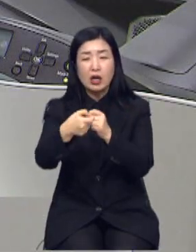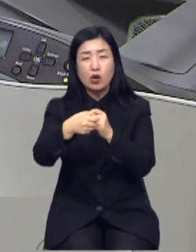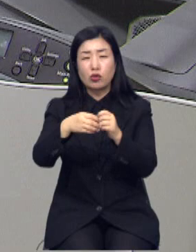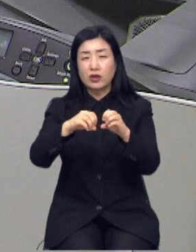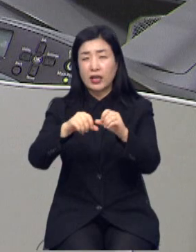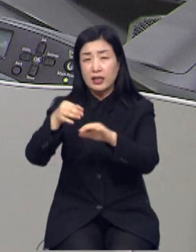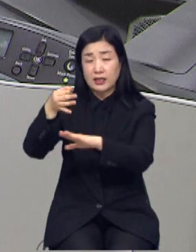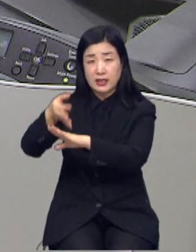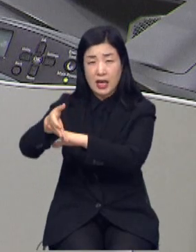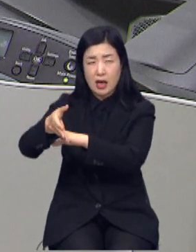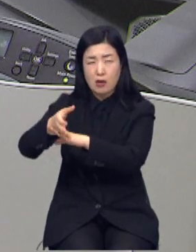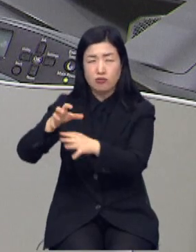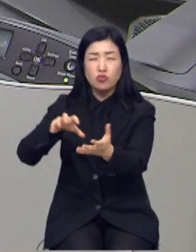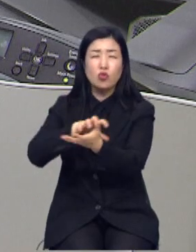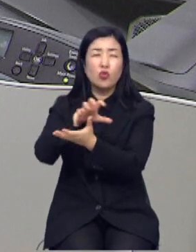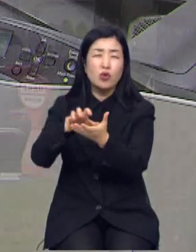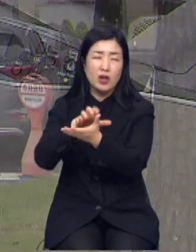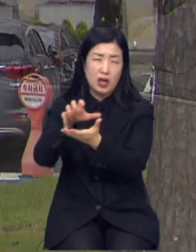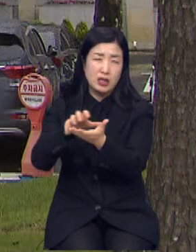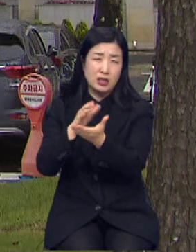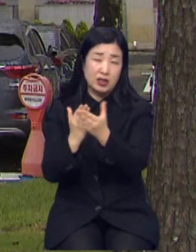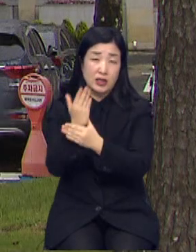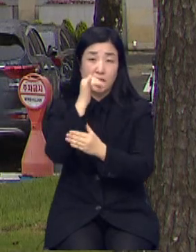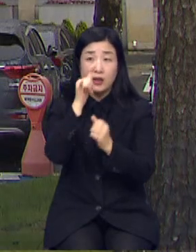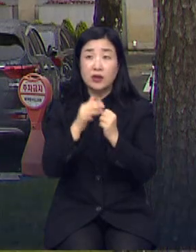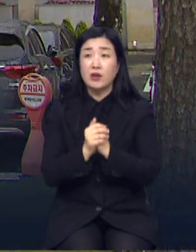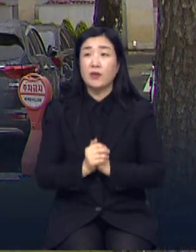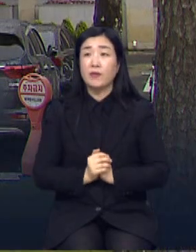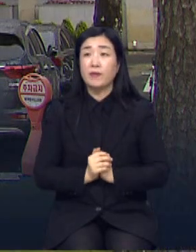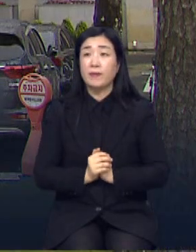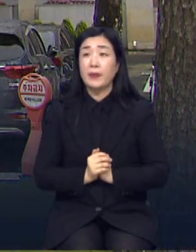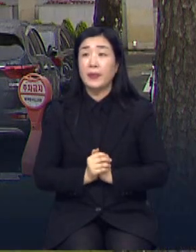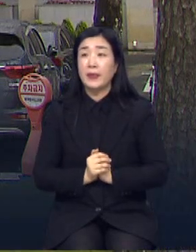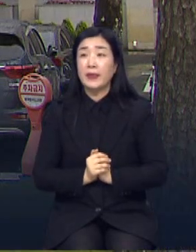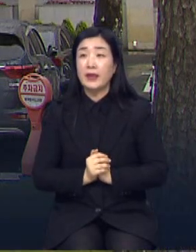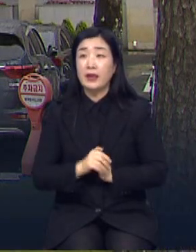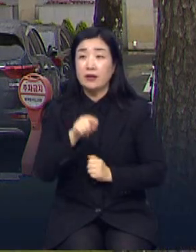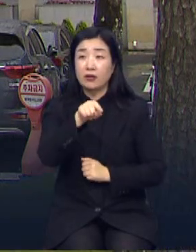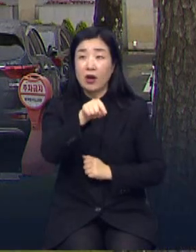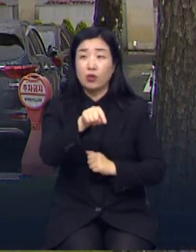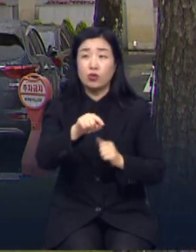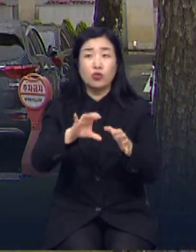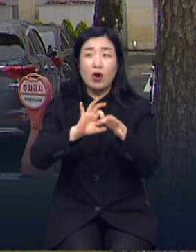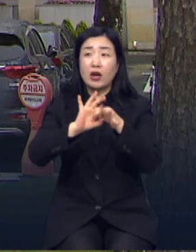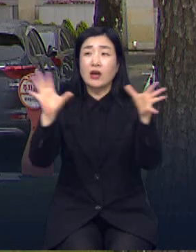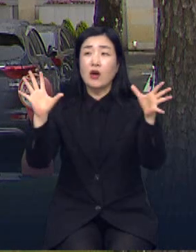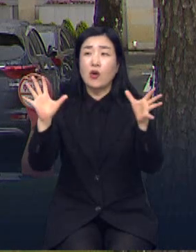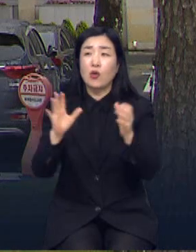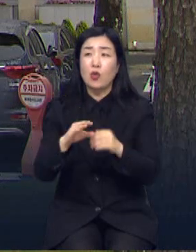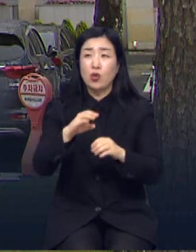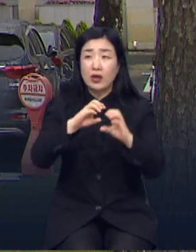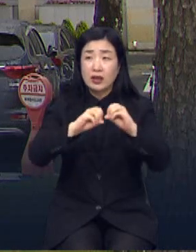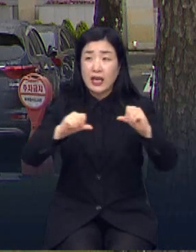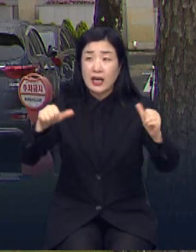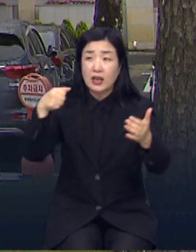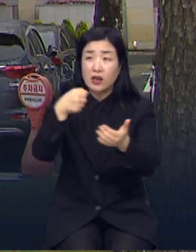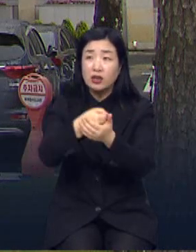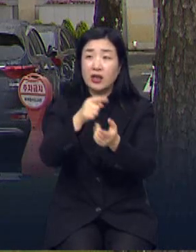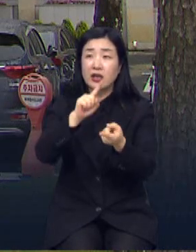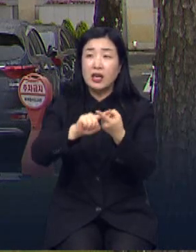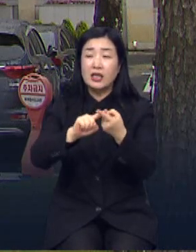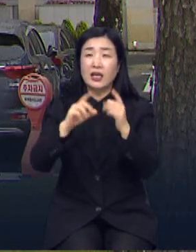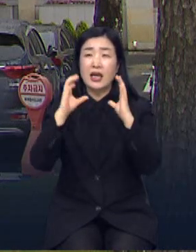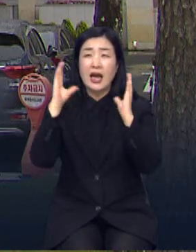부지를 요구해 논란이 예상됩니다. 그거하고는 상관이 없는 거고 용지를 결정을 하면서 아이들이